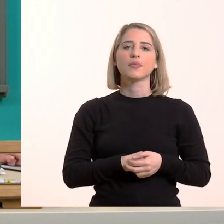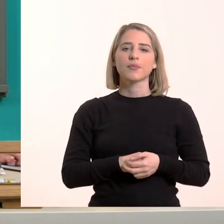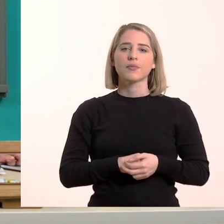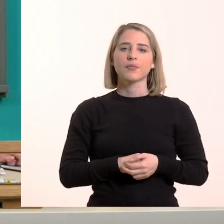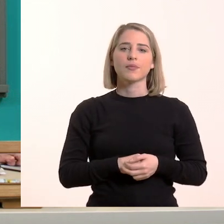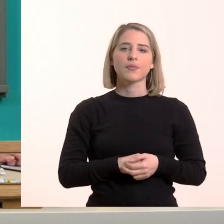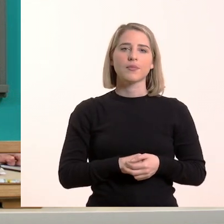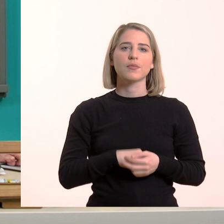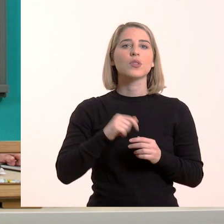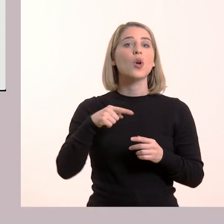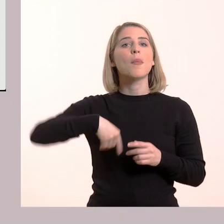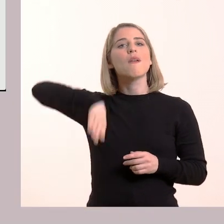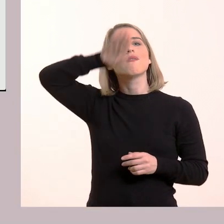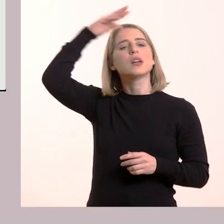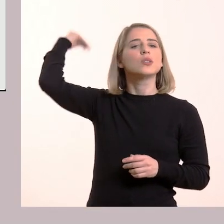Πάμε στον Σεΐχη τώρα.